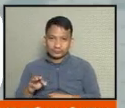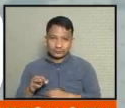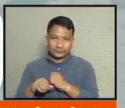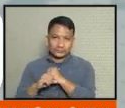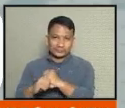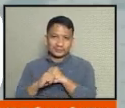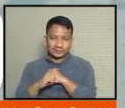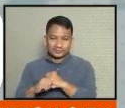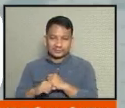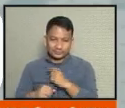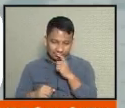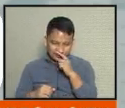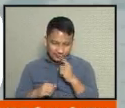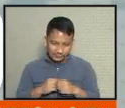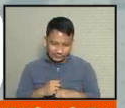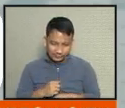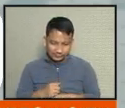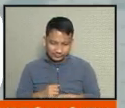rin.